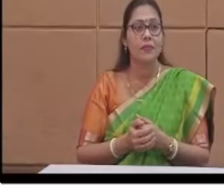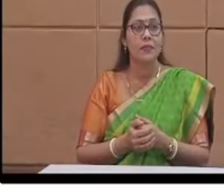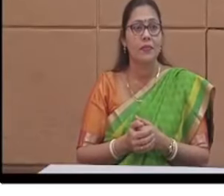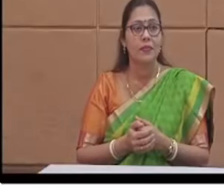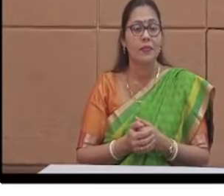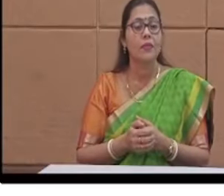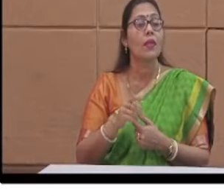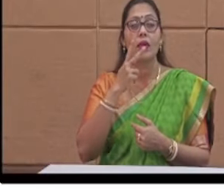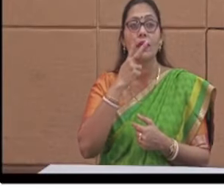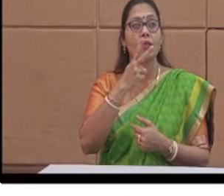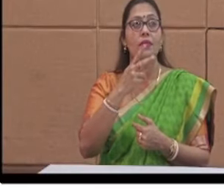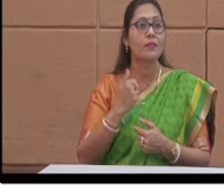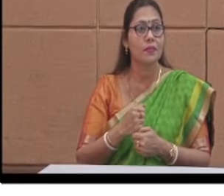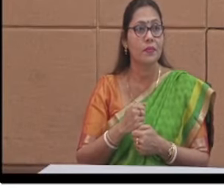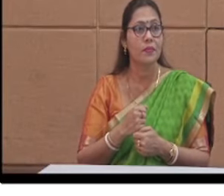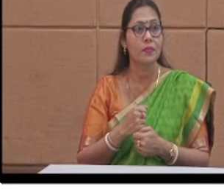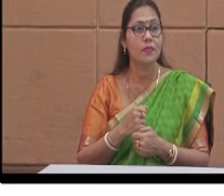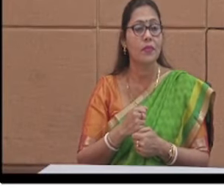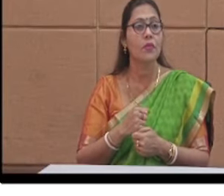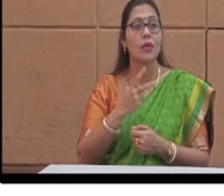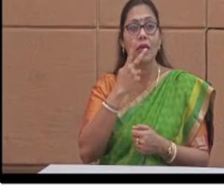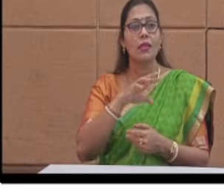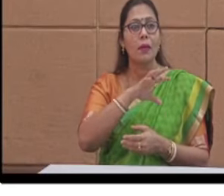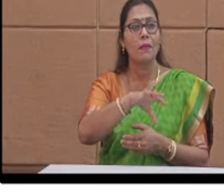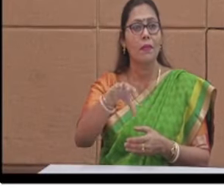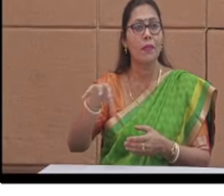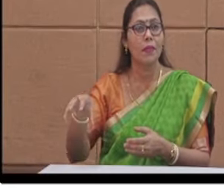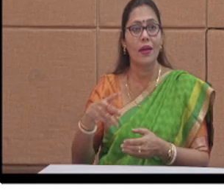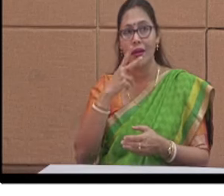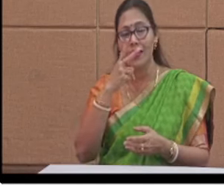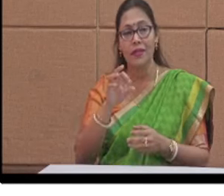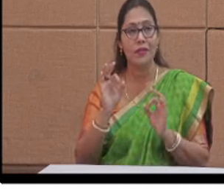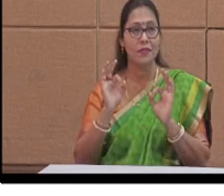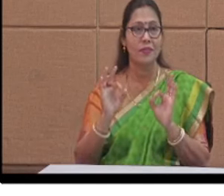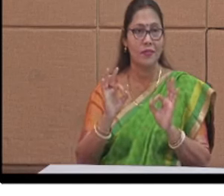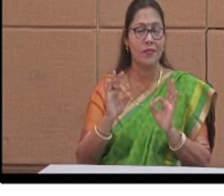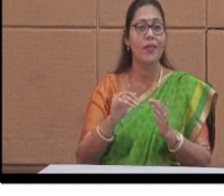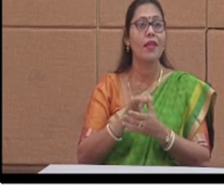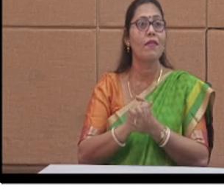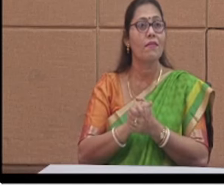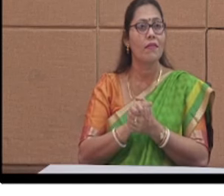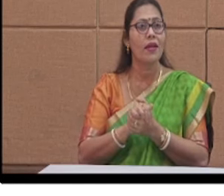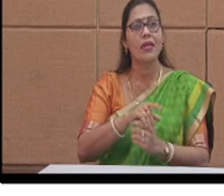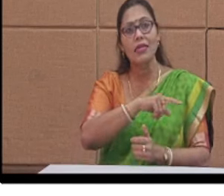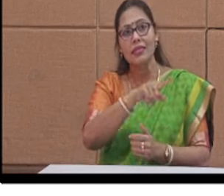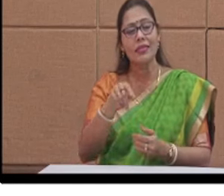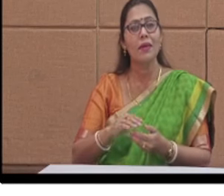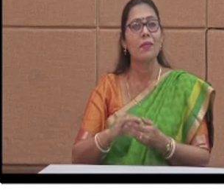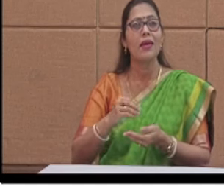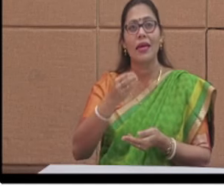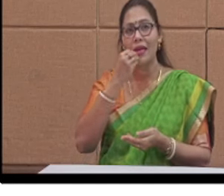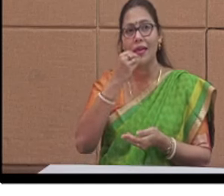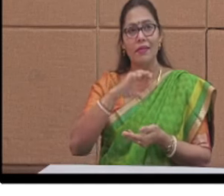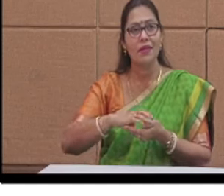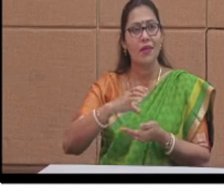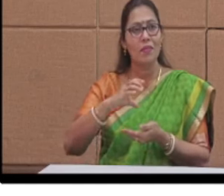পারে দেখো কি সুন্দর সব খাবার তোমার বন্ধুরা এবং তোমরা মিলে